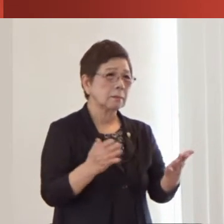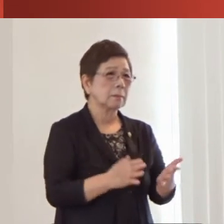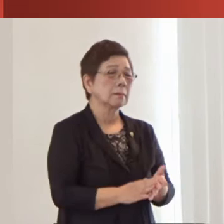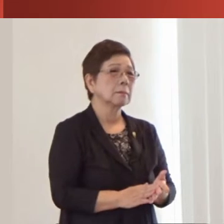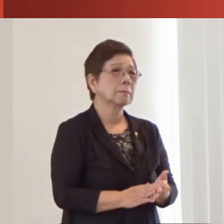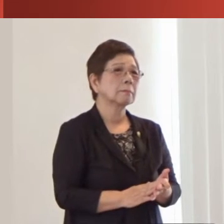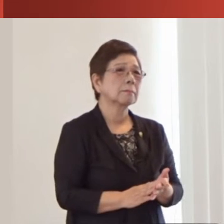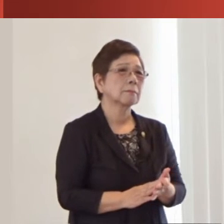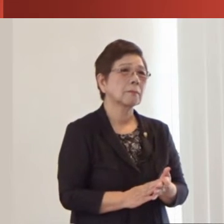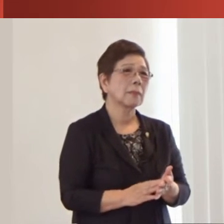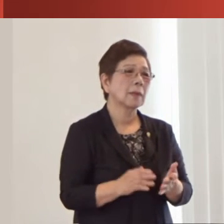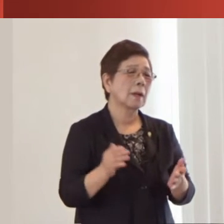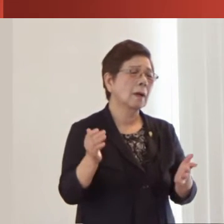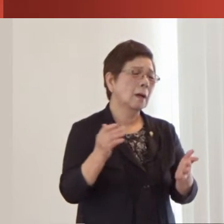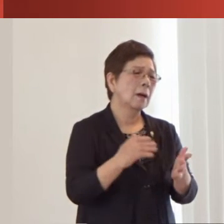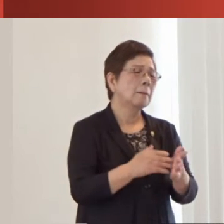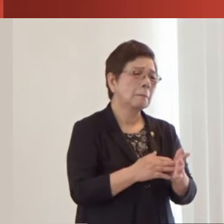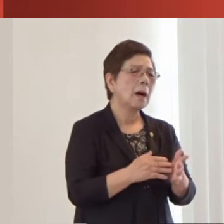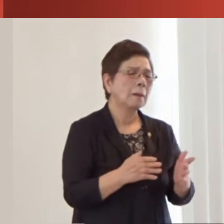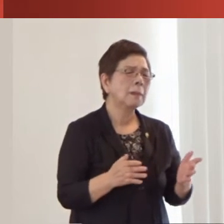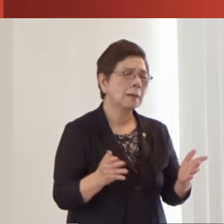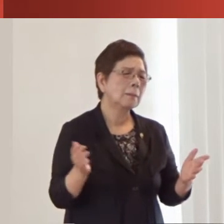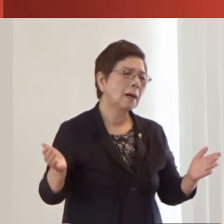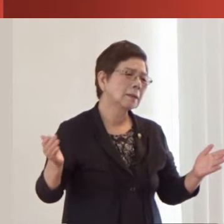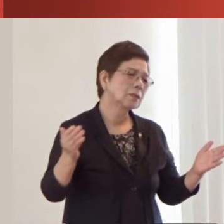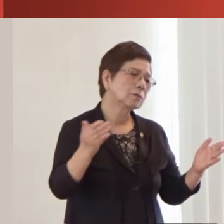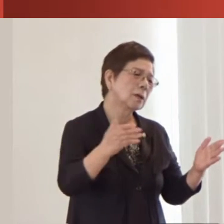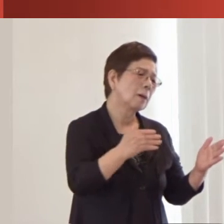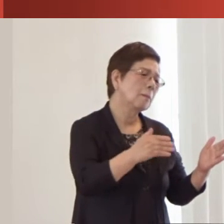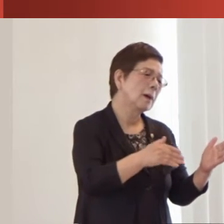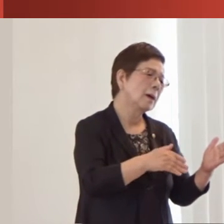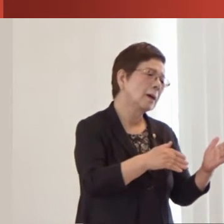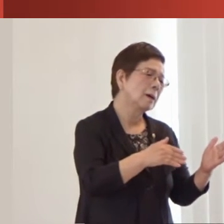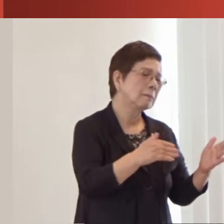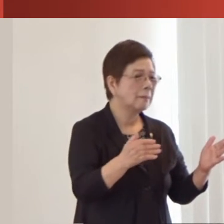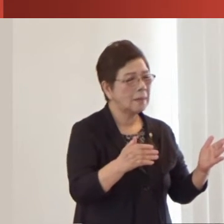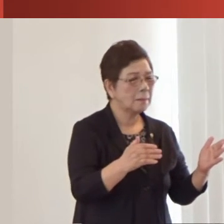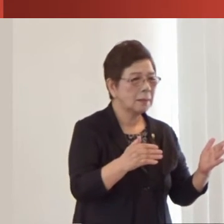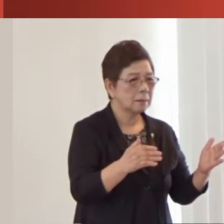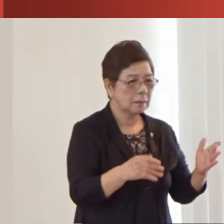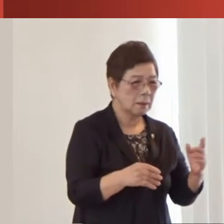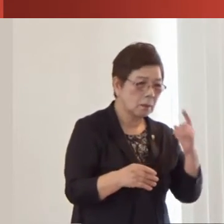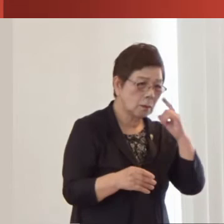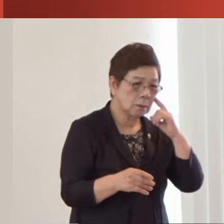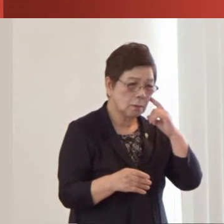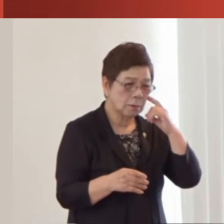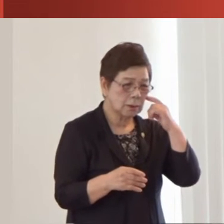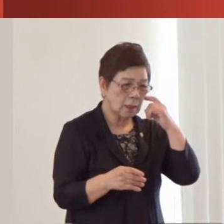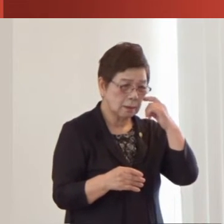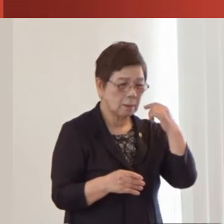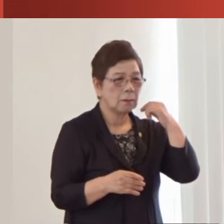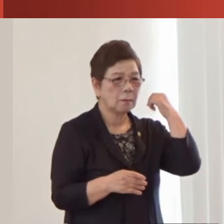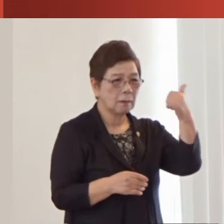じゃないんです。聖書の神様は私たちのお父さんでありお母さん、私たちの親なんです。